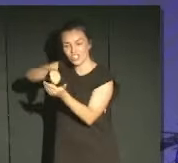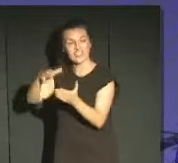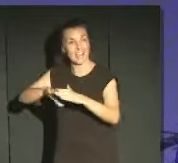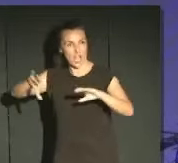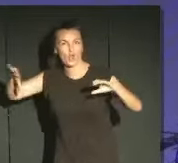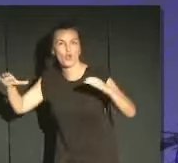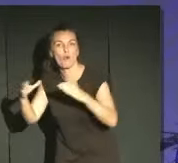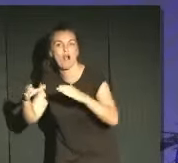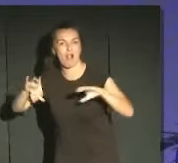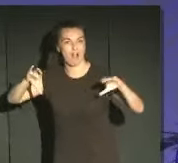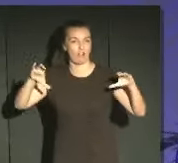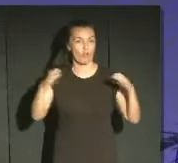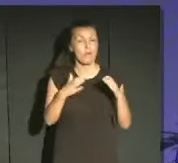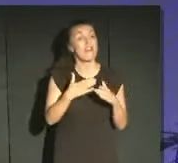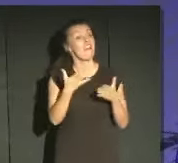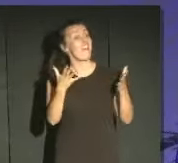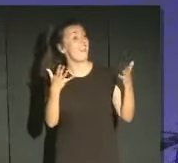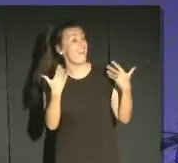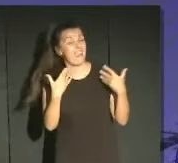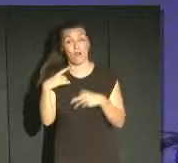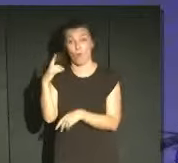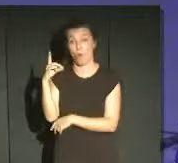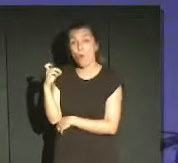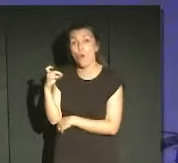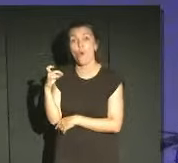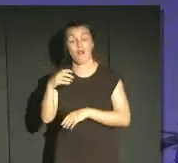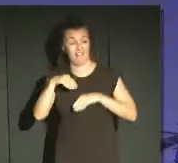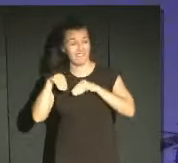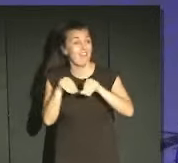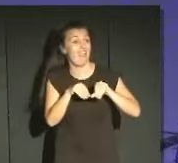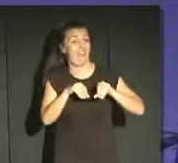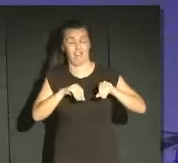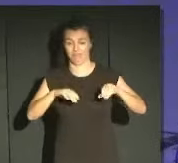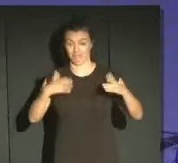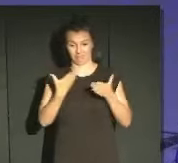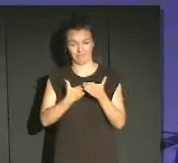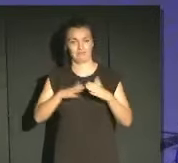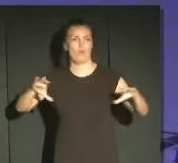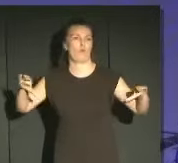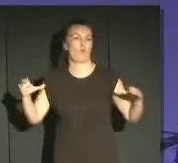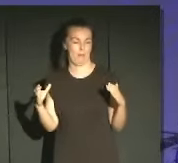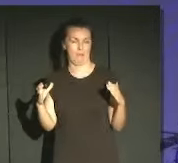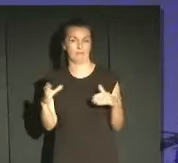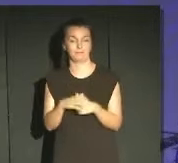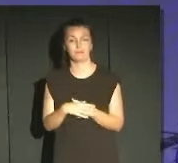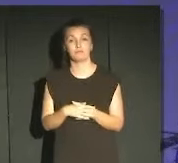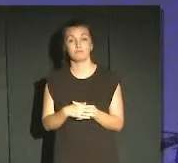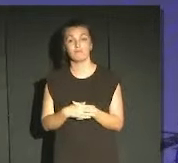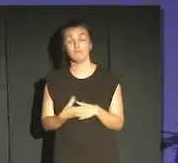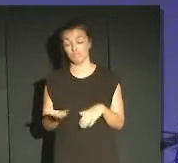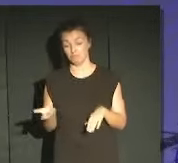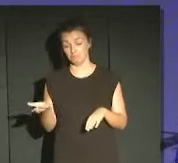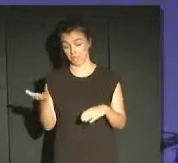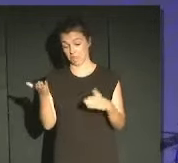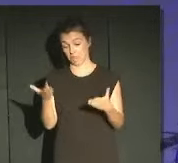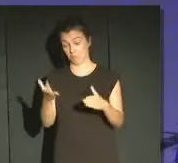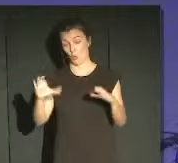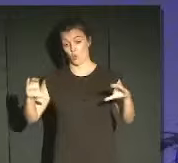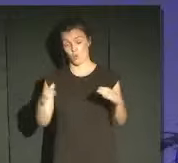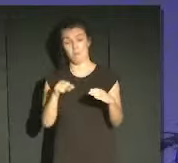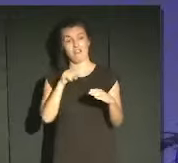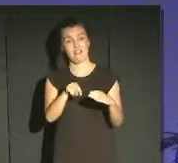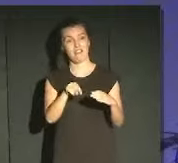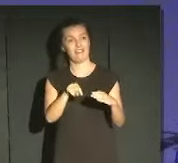toujours été l'air l'eau la terre et on se rend compte qu'au final ce commun il est